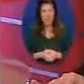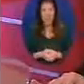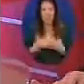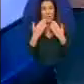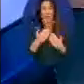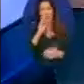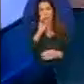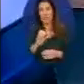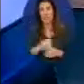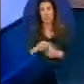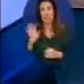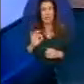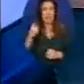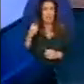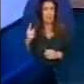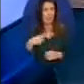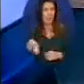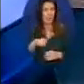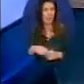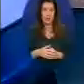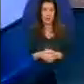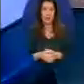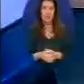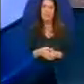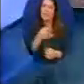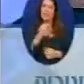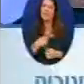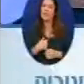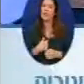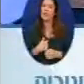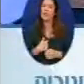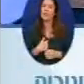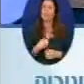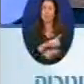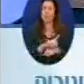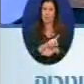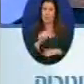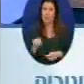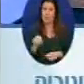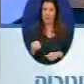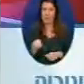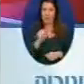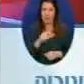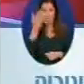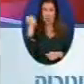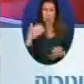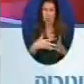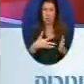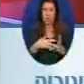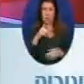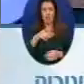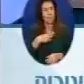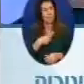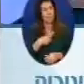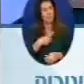עוד שומעים על רקע הפרידה. תגיד, אז התקופה הזו שבה היית חוקר, באמת, כאילו אתה מתגעגע לזה,